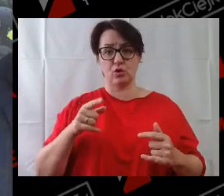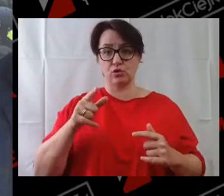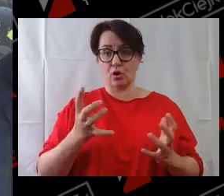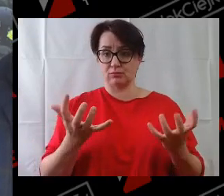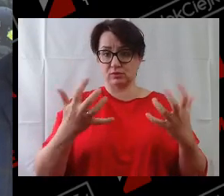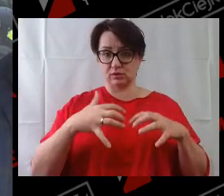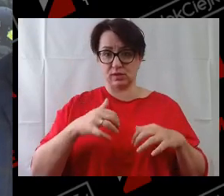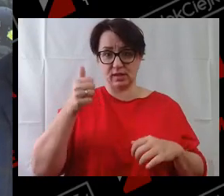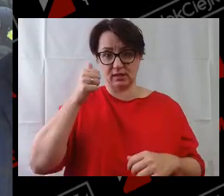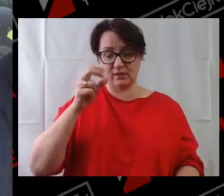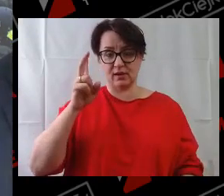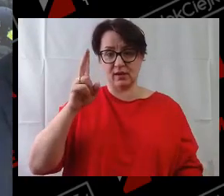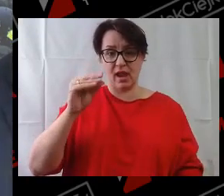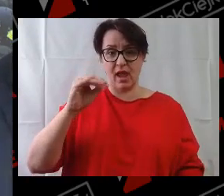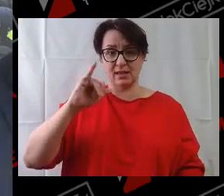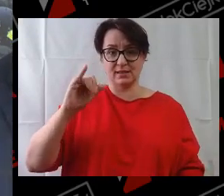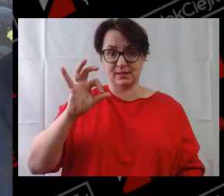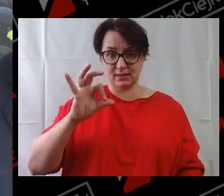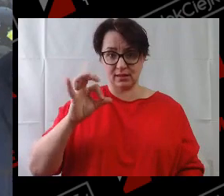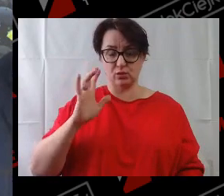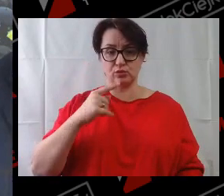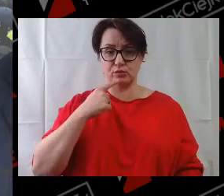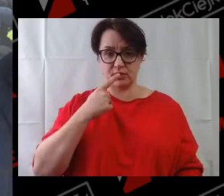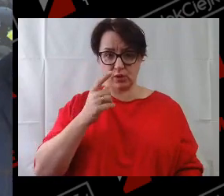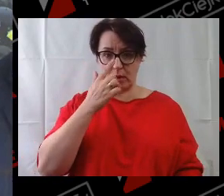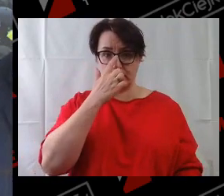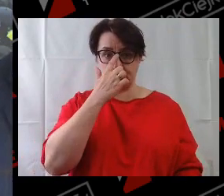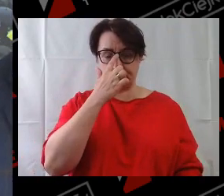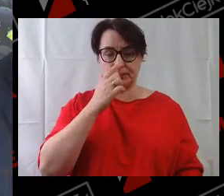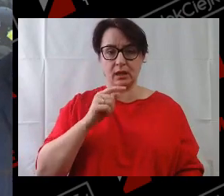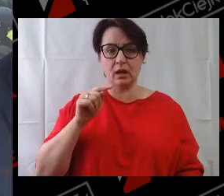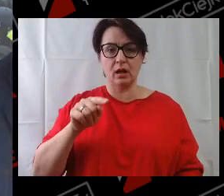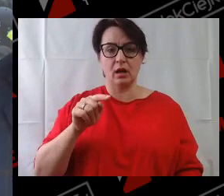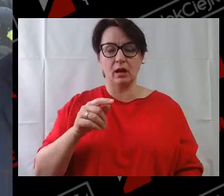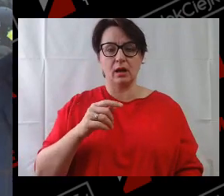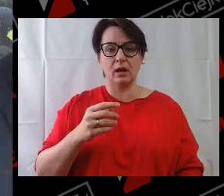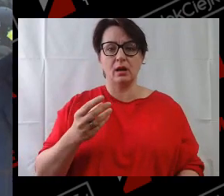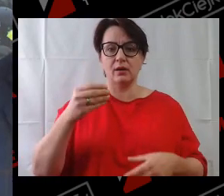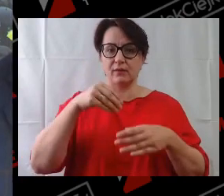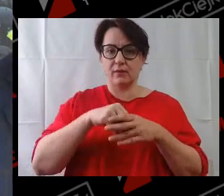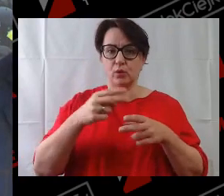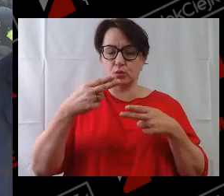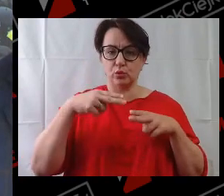niewłaściwie Jezus Chrystus dnia udział